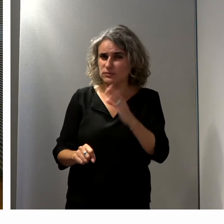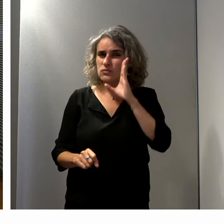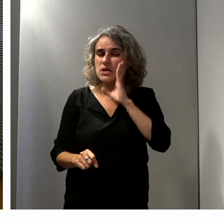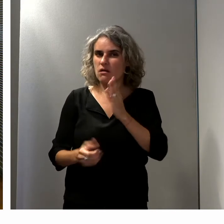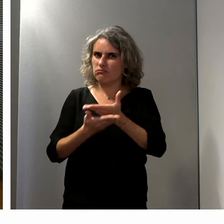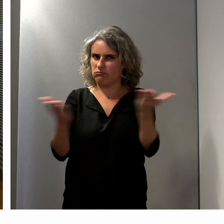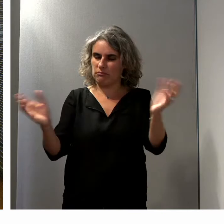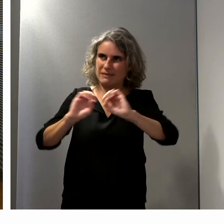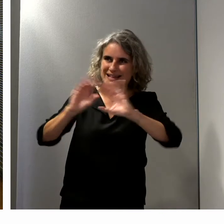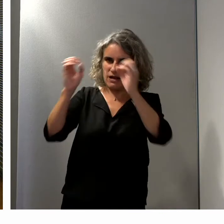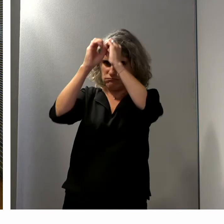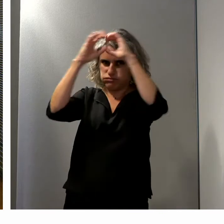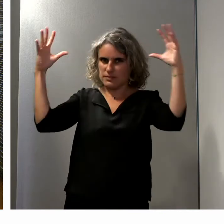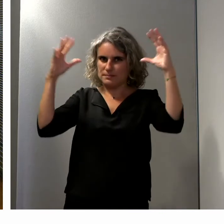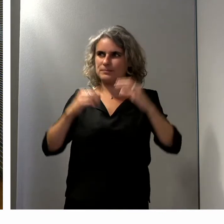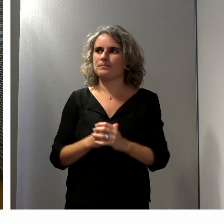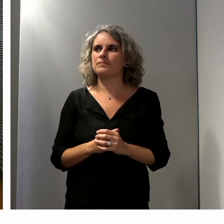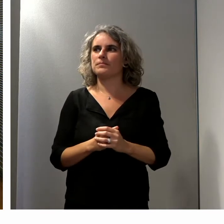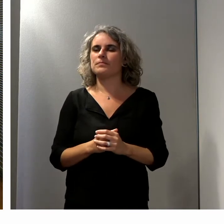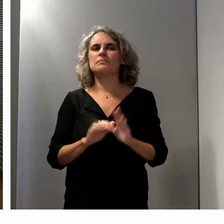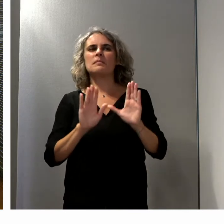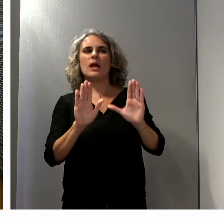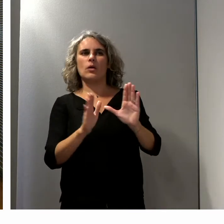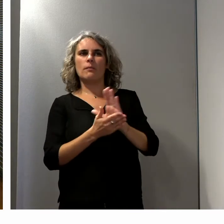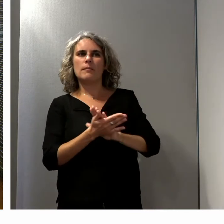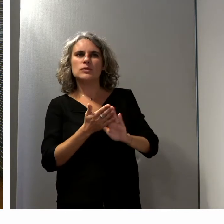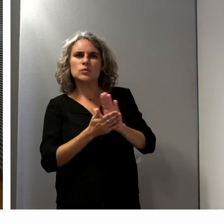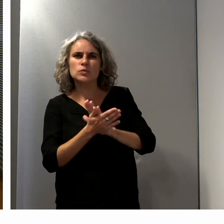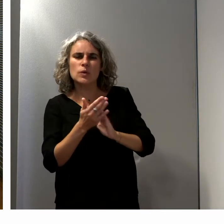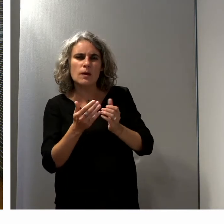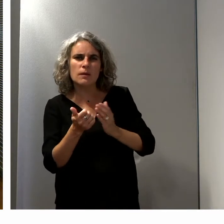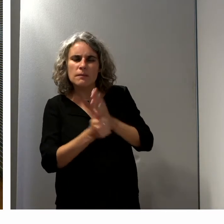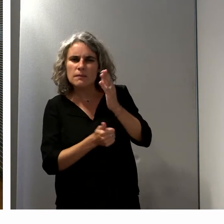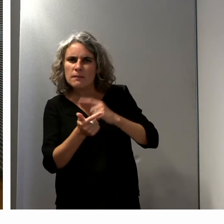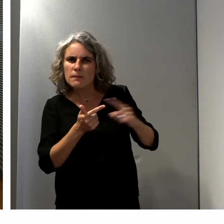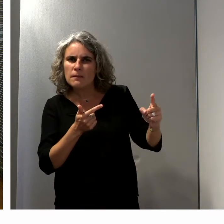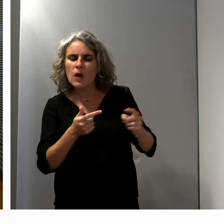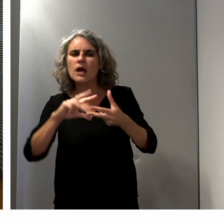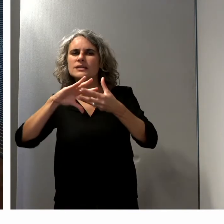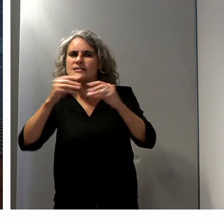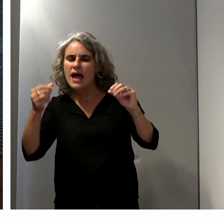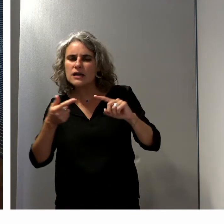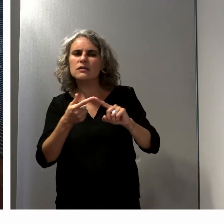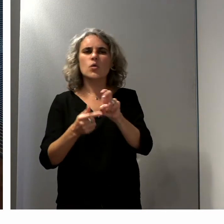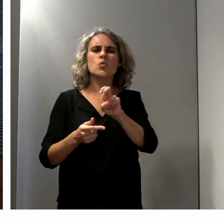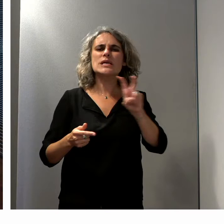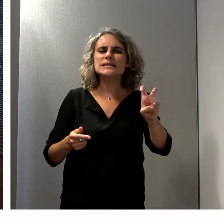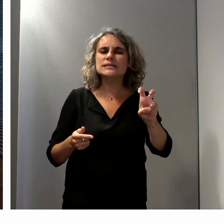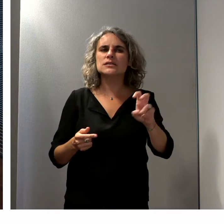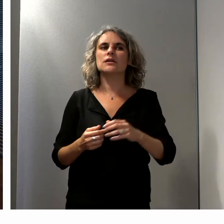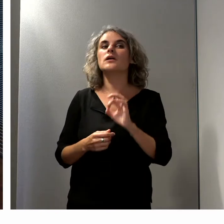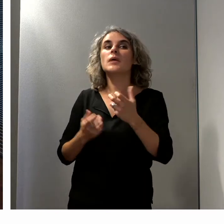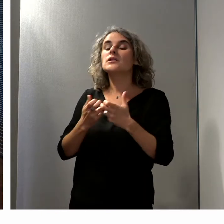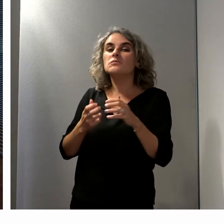parle. Marine, est-ce que je peux Alors vous passer attends, le flambeau alors design, pour UX, déjà quoi design d'autre? par exemple. Comment